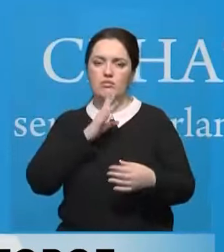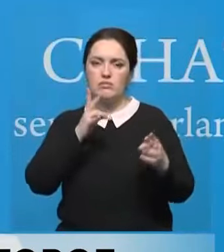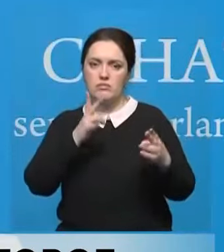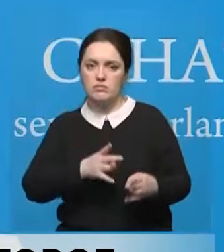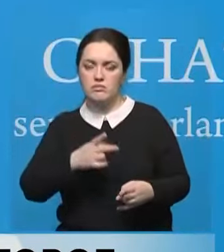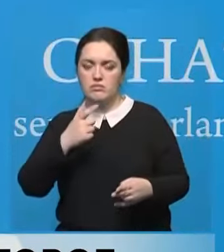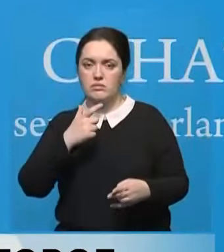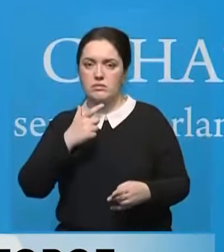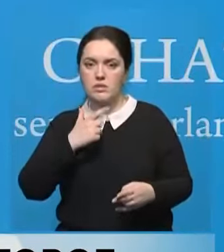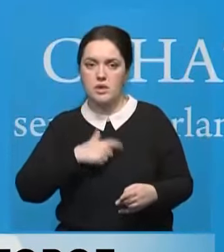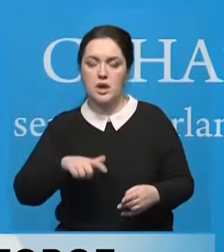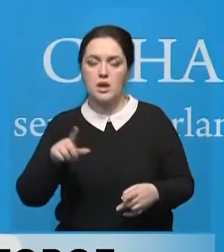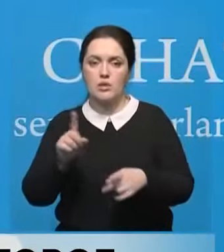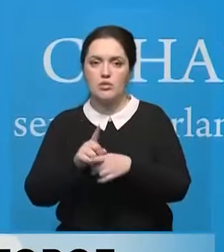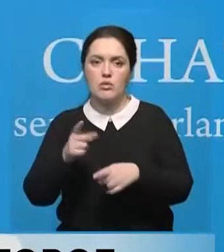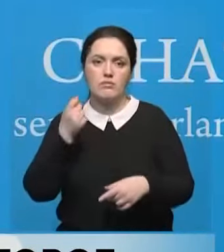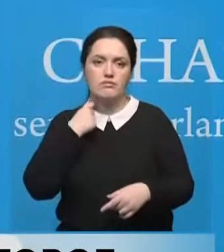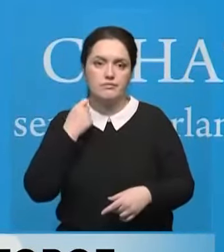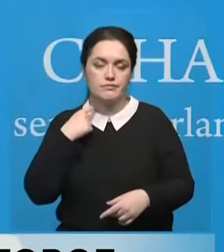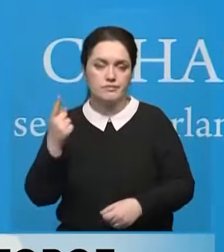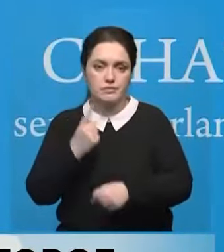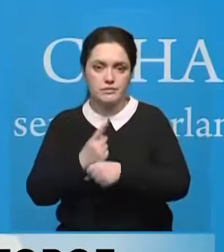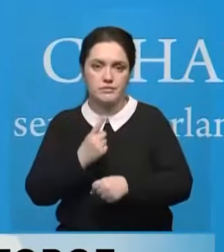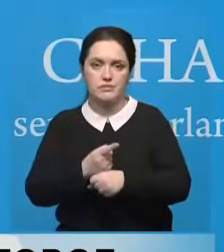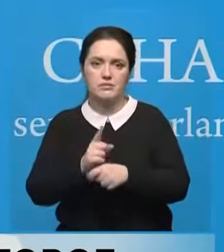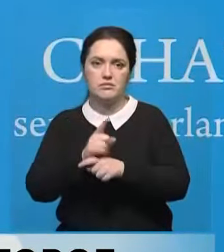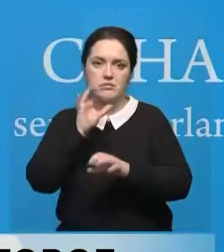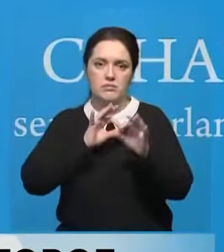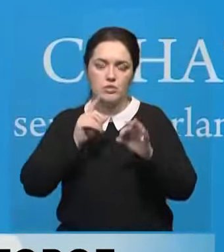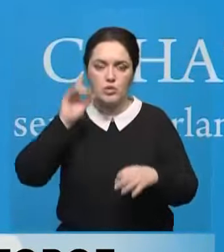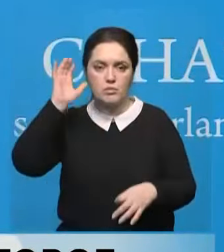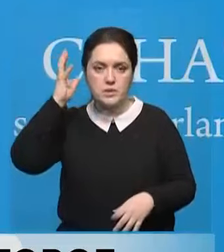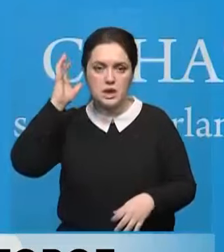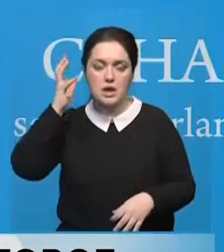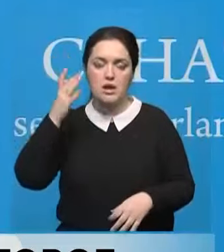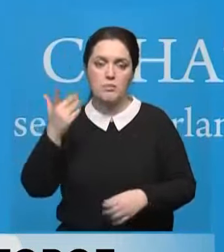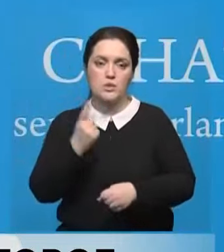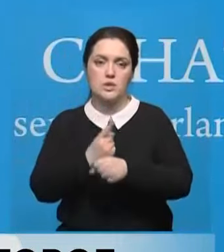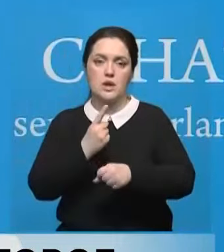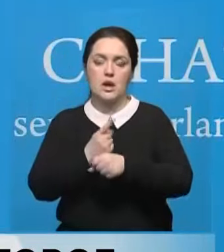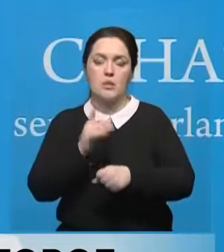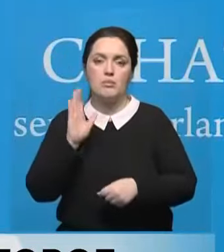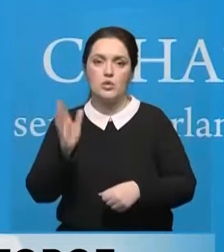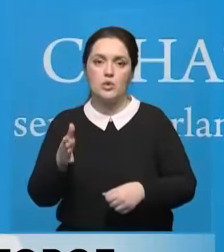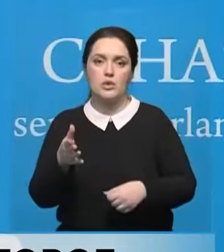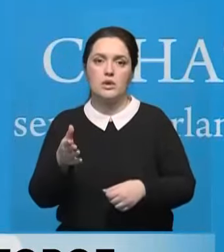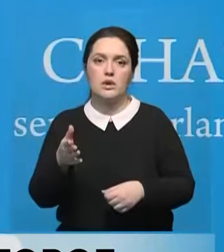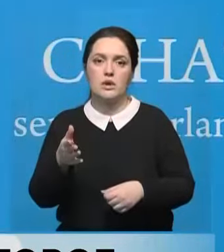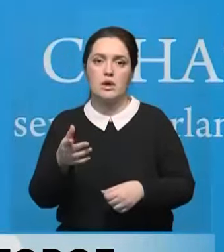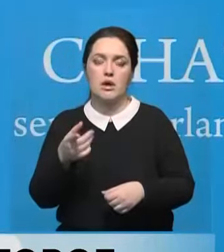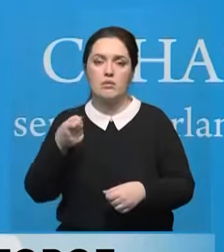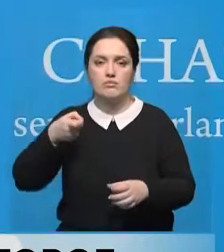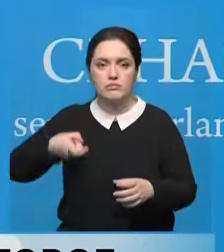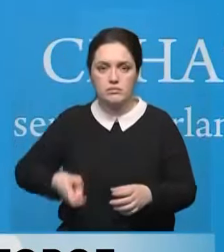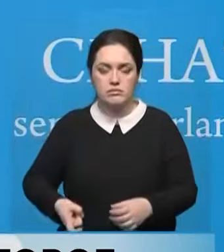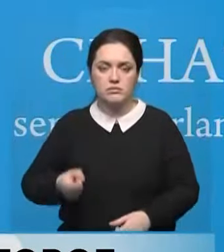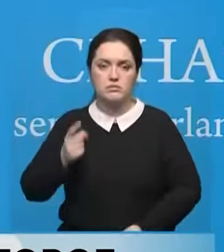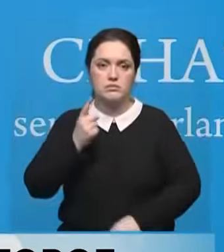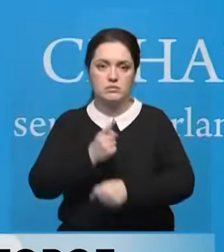Ему будет запрещено употреблять алкоголь, психотропные препараты. Ему будет запрещено хранить оружие, в том